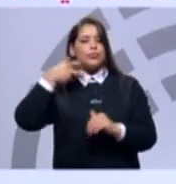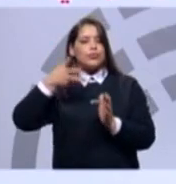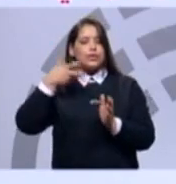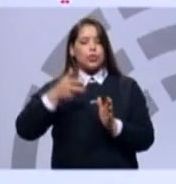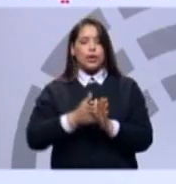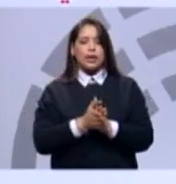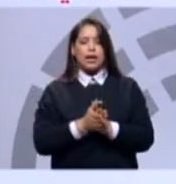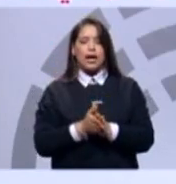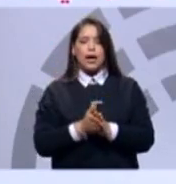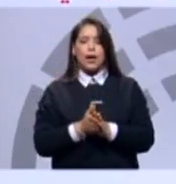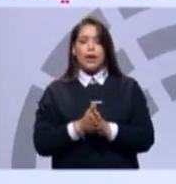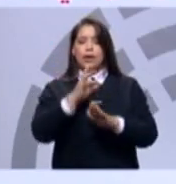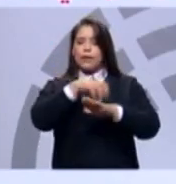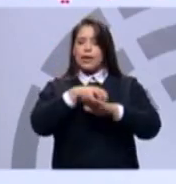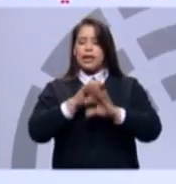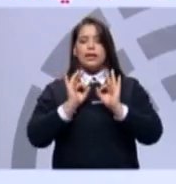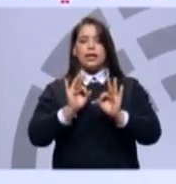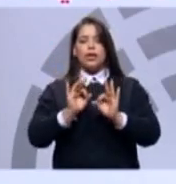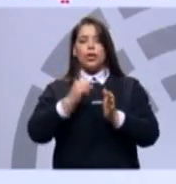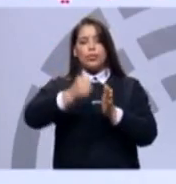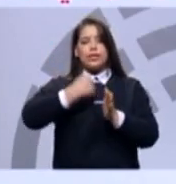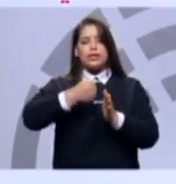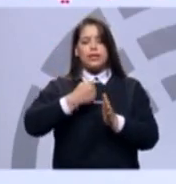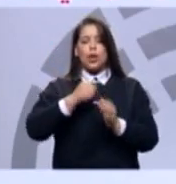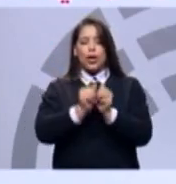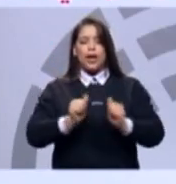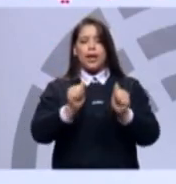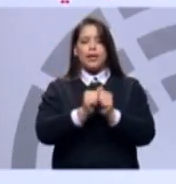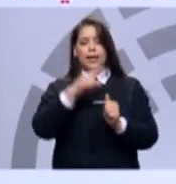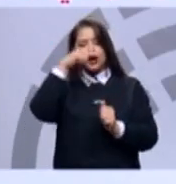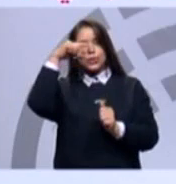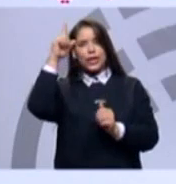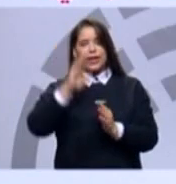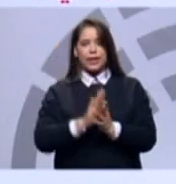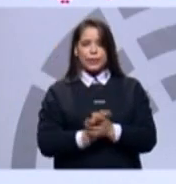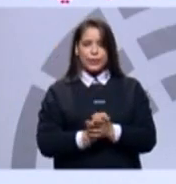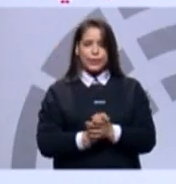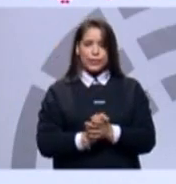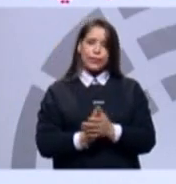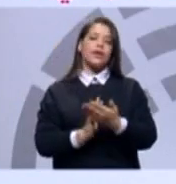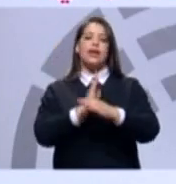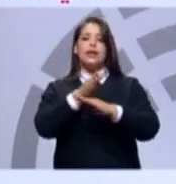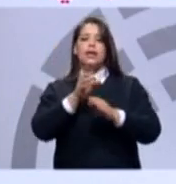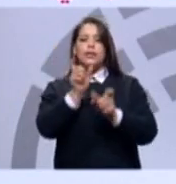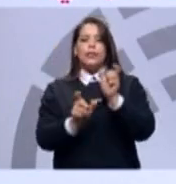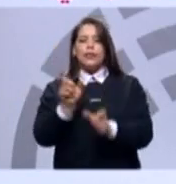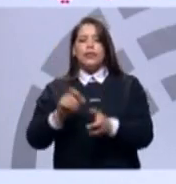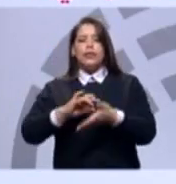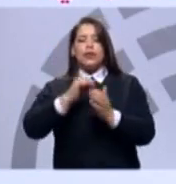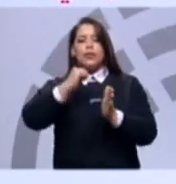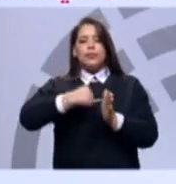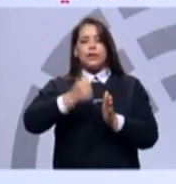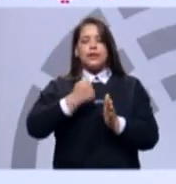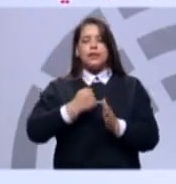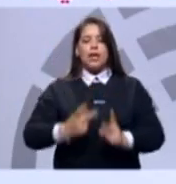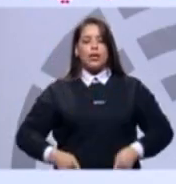فضائيه طليقه بالقيروان واهاليها الشرفاء الى اهالينا في القيروين التربه التي نشات